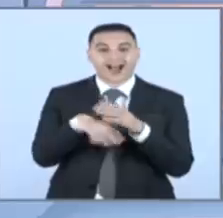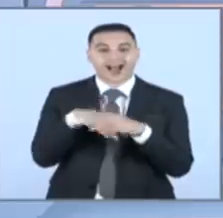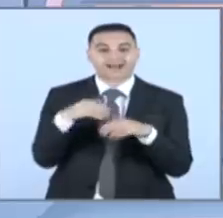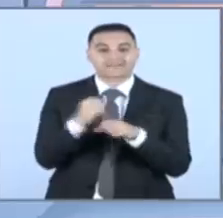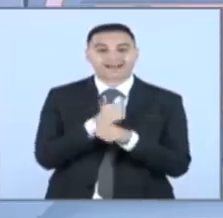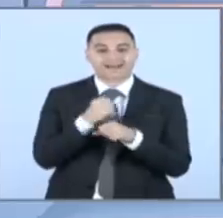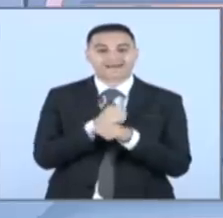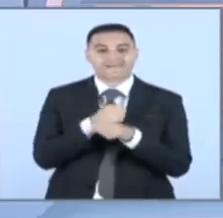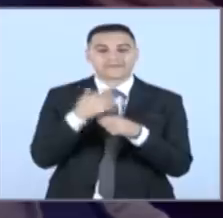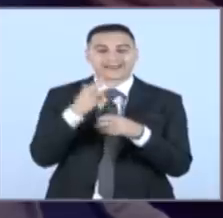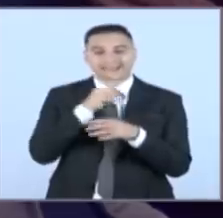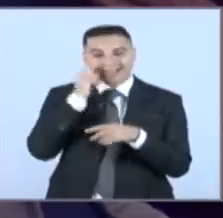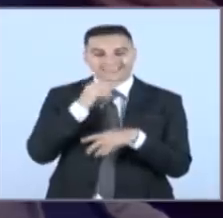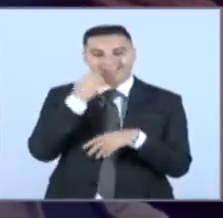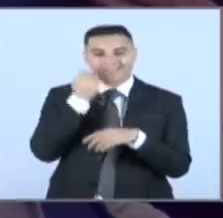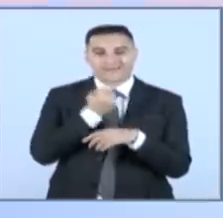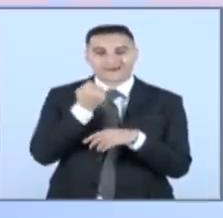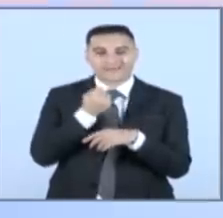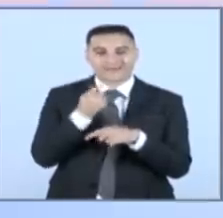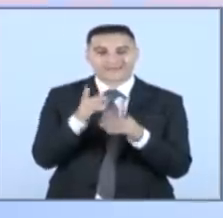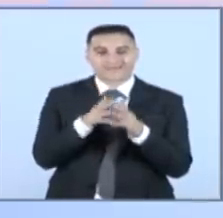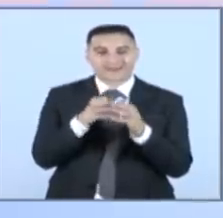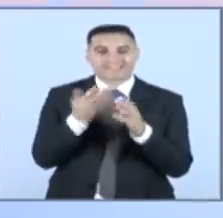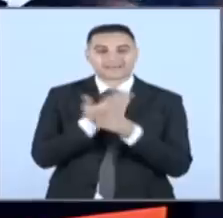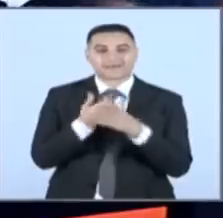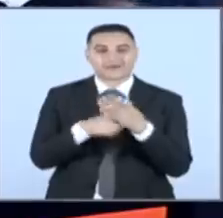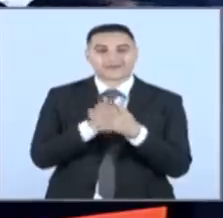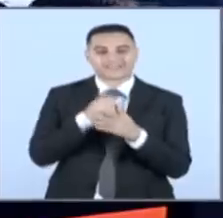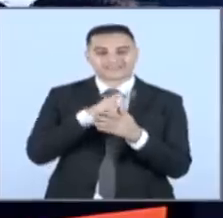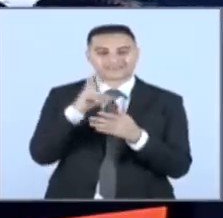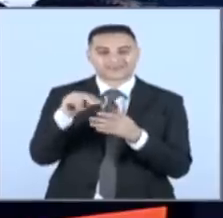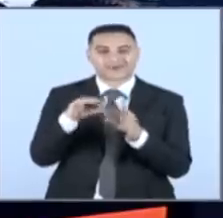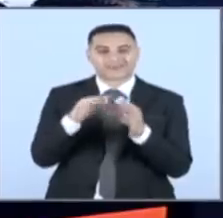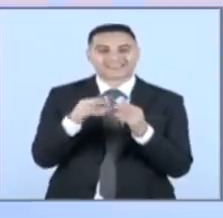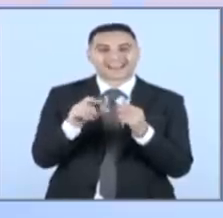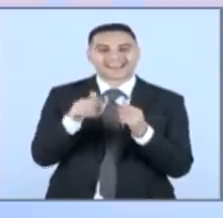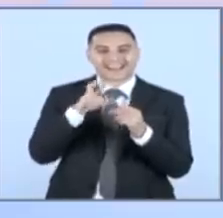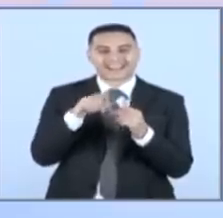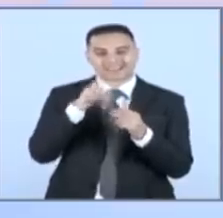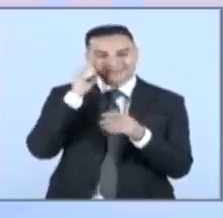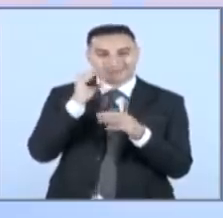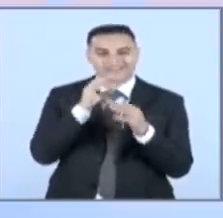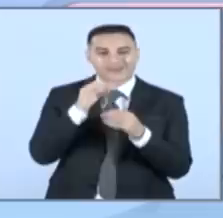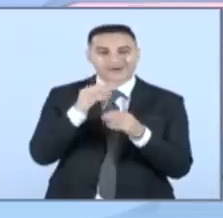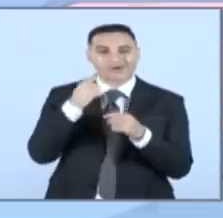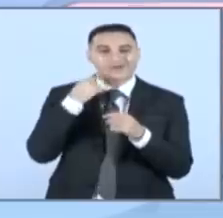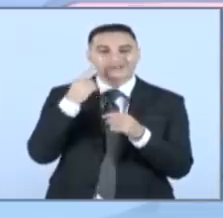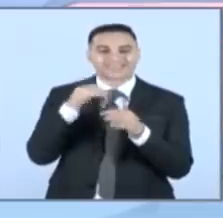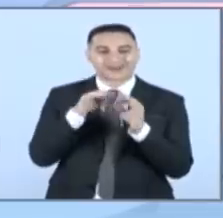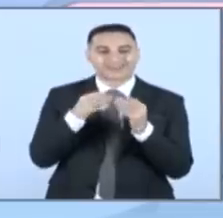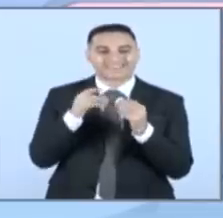محدش قدر يعمله بصراحة، فألف مبروك ليهم. إن هم كسبوا عيلة نيازي. آه طبعا. والله بتفكر حلو، خسارة عيلة